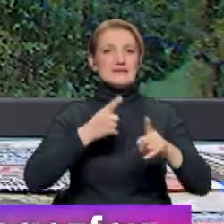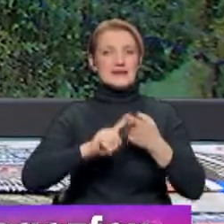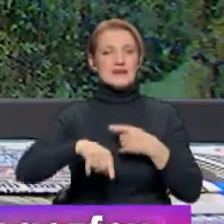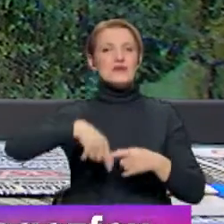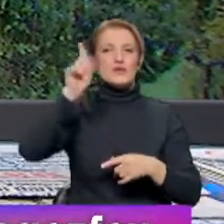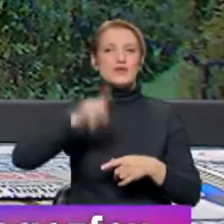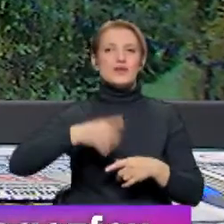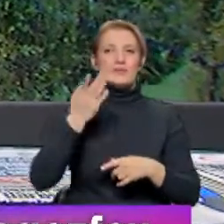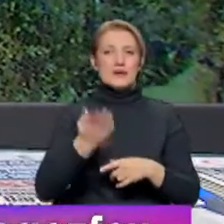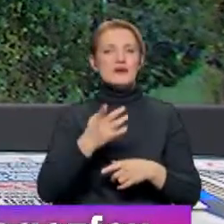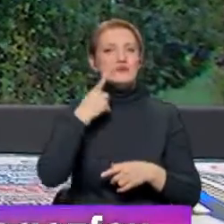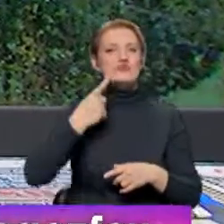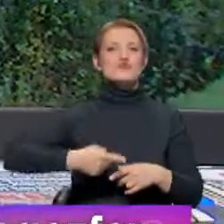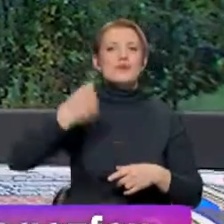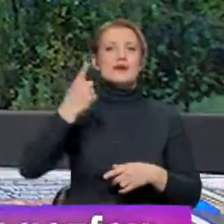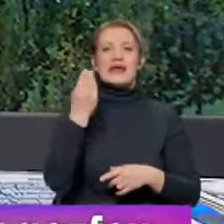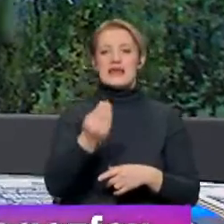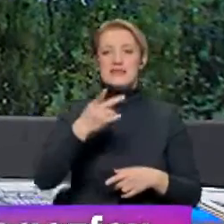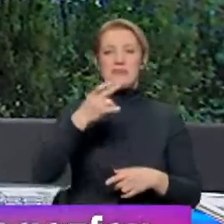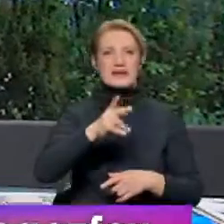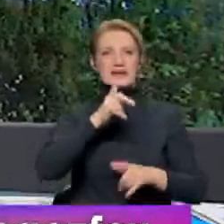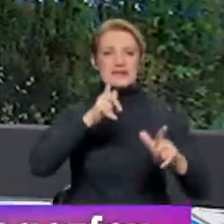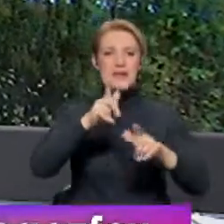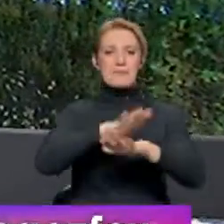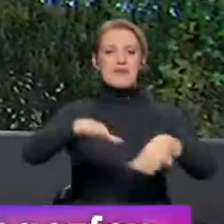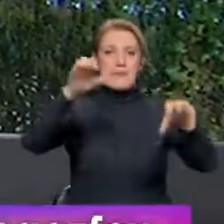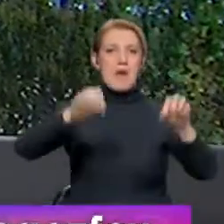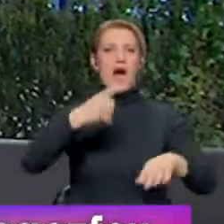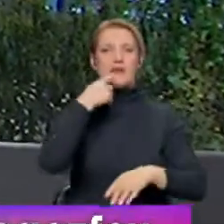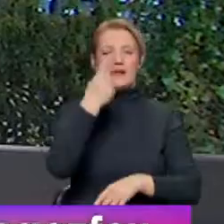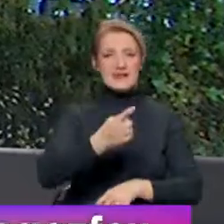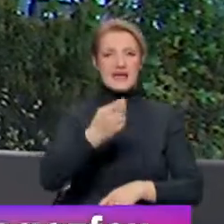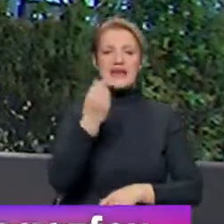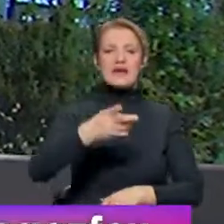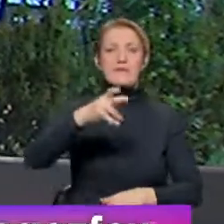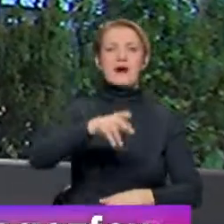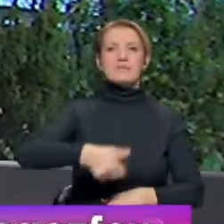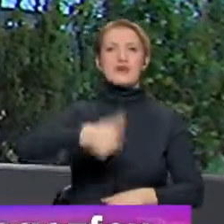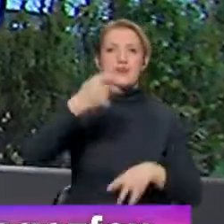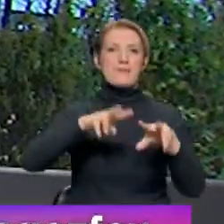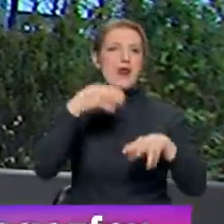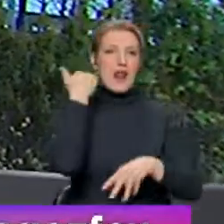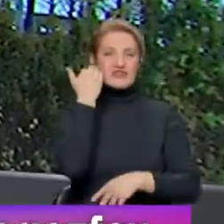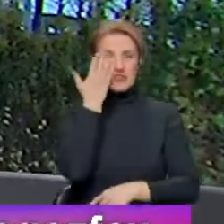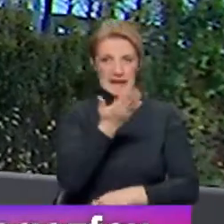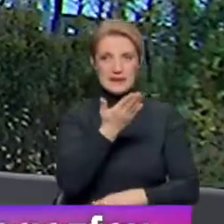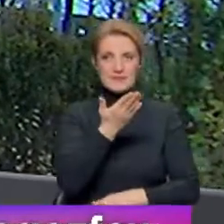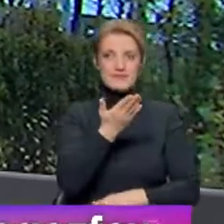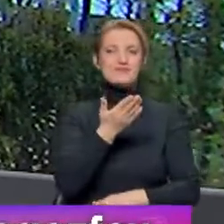siyasetin gündemi. Cumhurbaşkanı İYİ Parti'ye seslendi, masayı terk et dedi. İYİ Parti lideri Meral